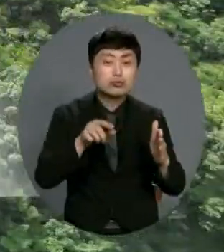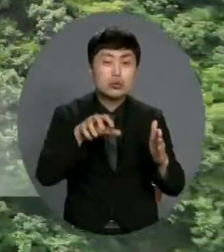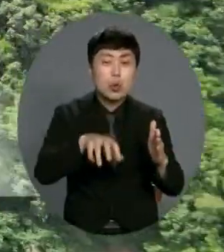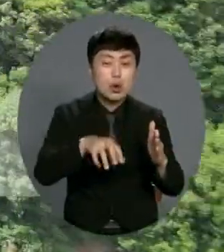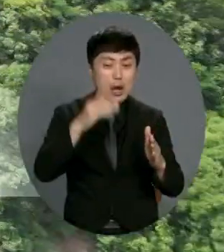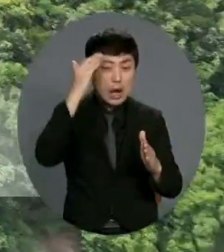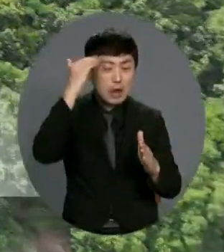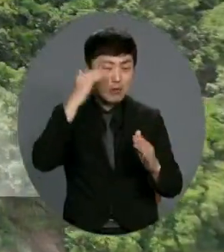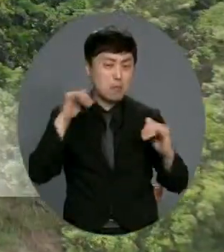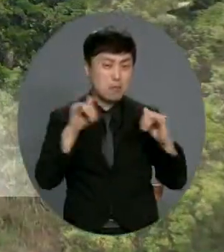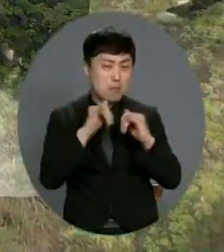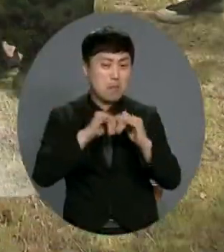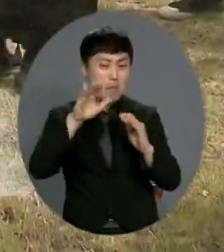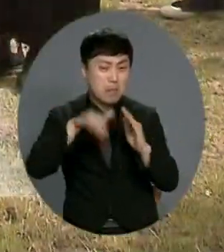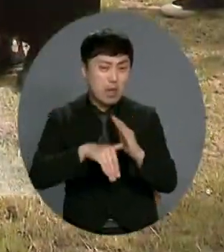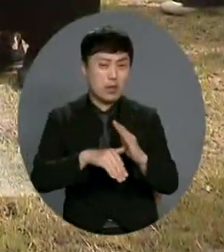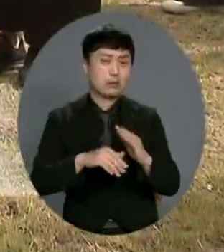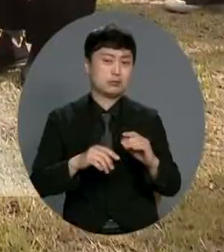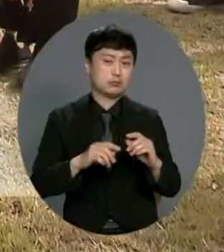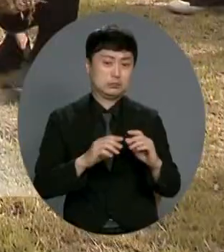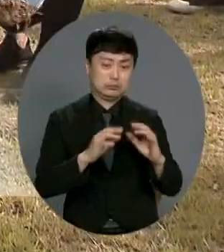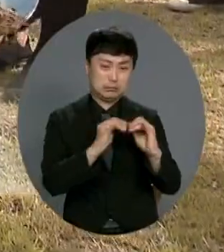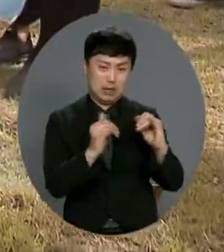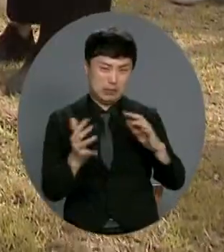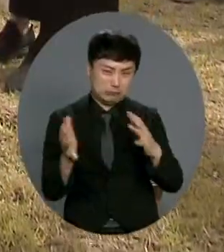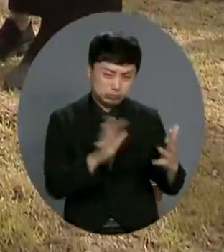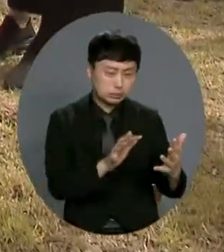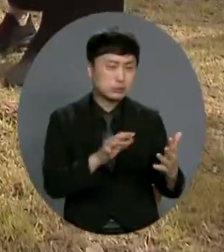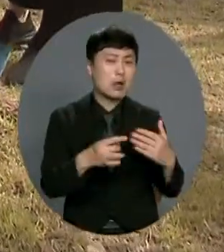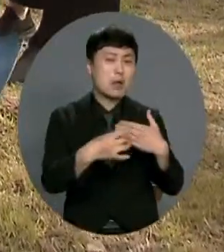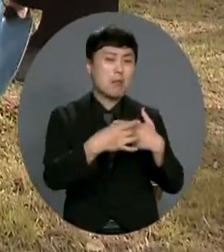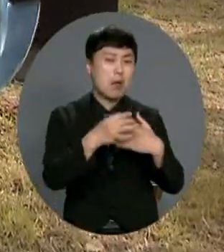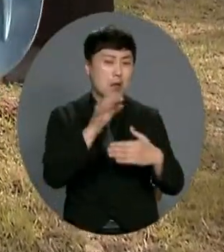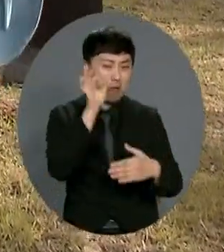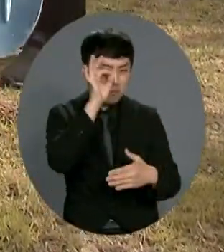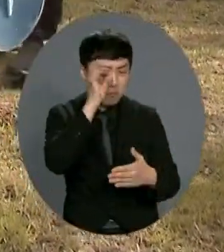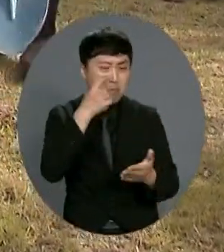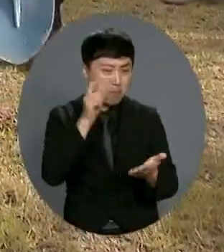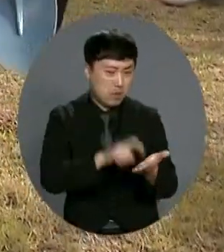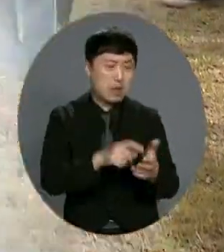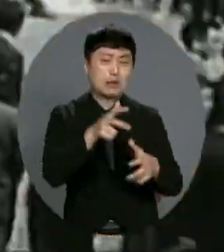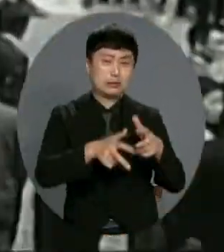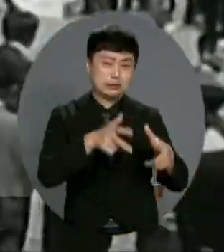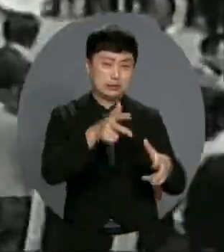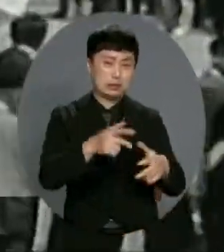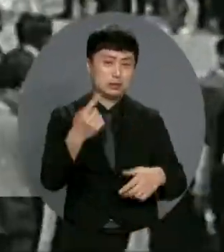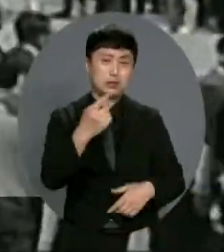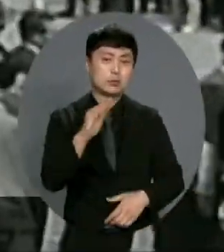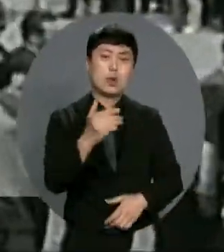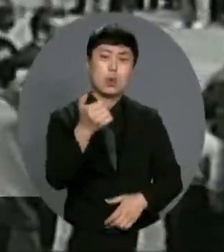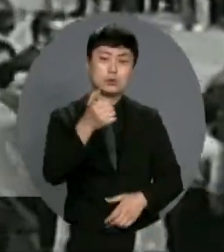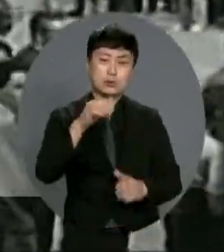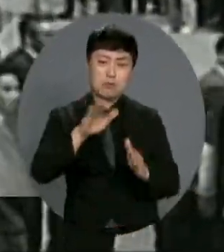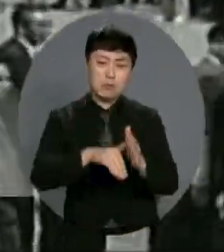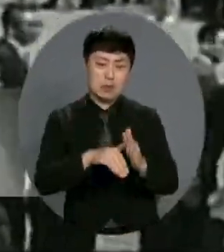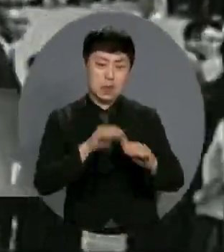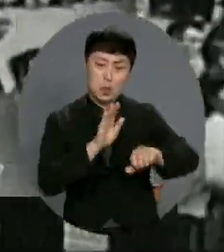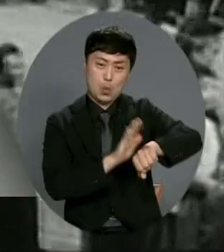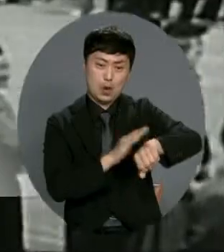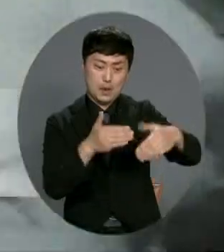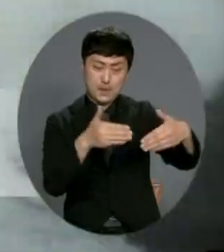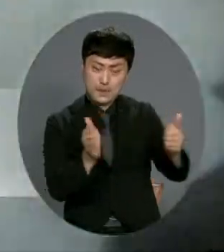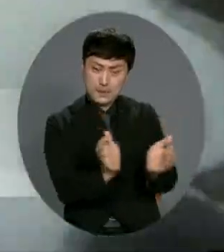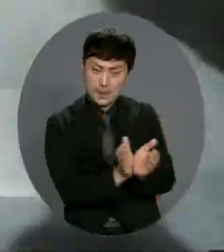학살된 민간인들의 유해를 찾는 작업이 시작됐습니다 전쟁 발발 직후인 1950년 7월 좌익으로 몰려